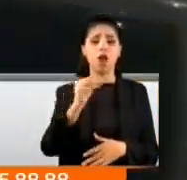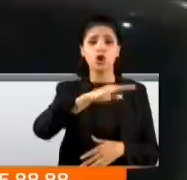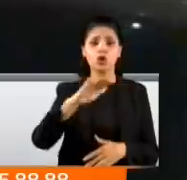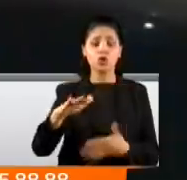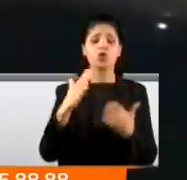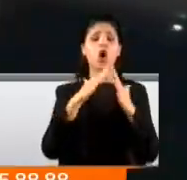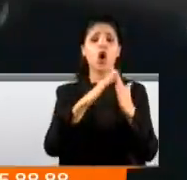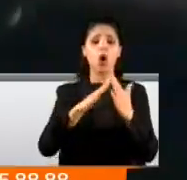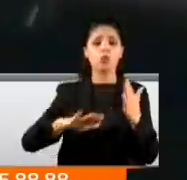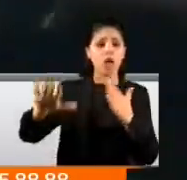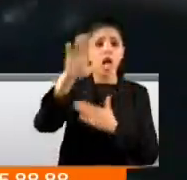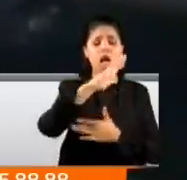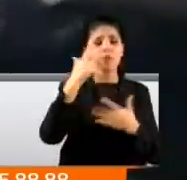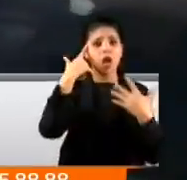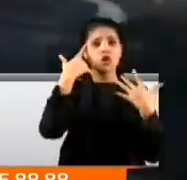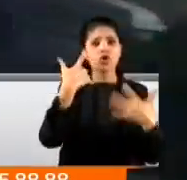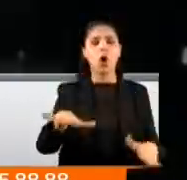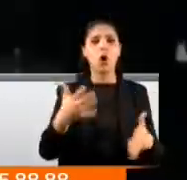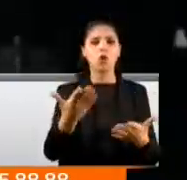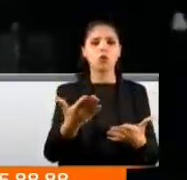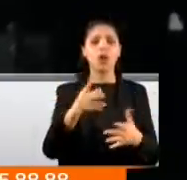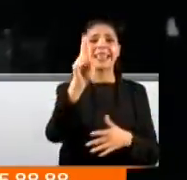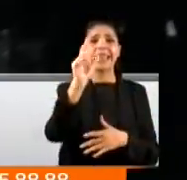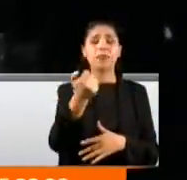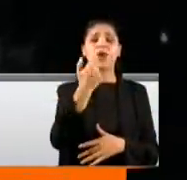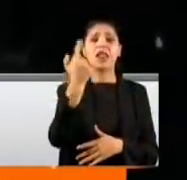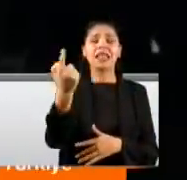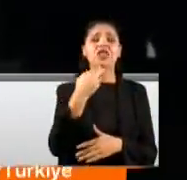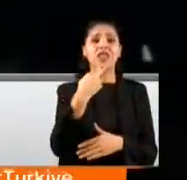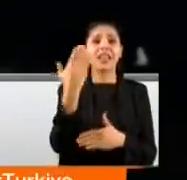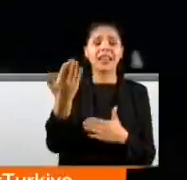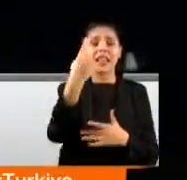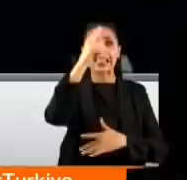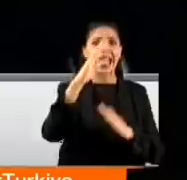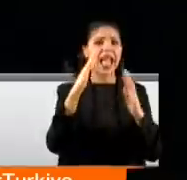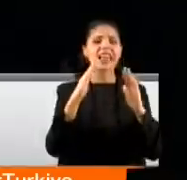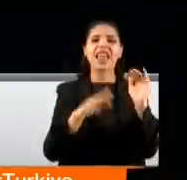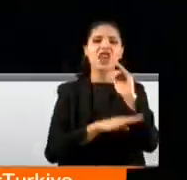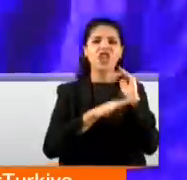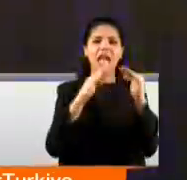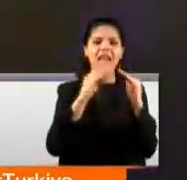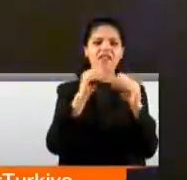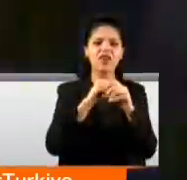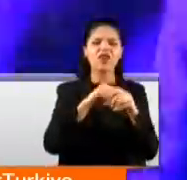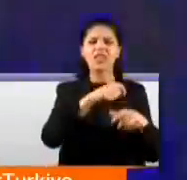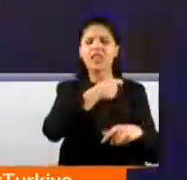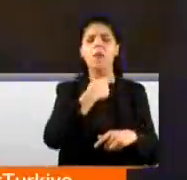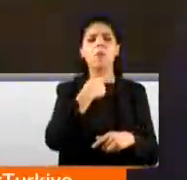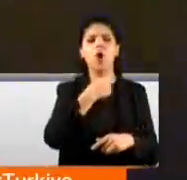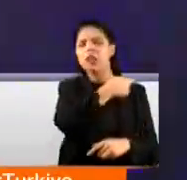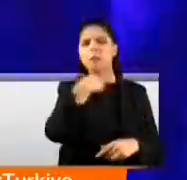Çocukları, komşuları, herkes şok içindeydi. 76 yaşındaki kadın yalnız yaşadığı evde vahşice